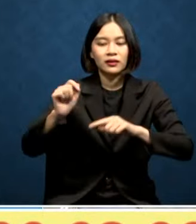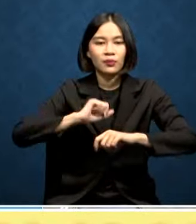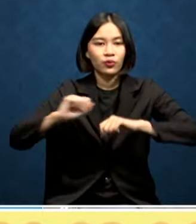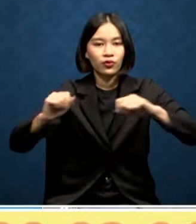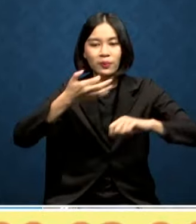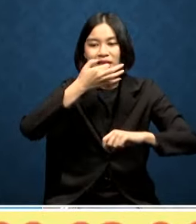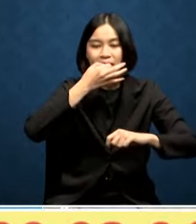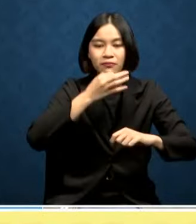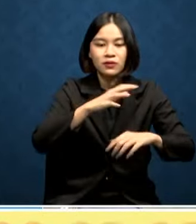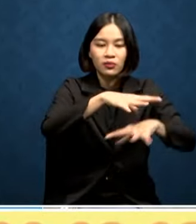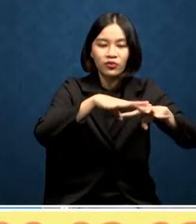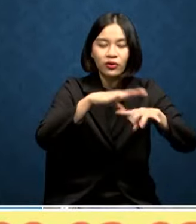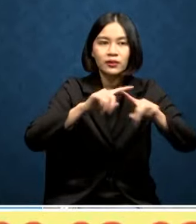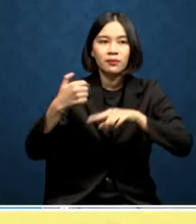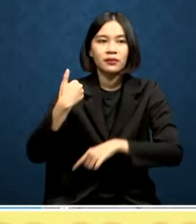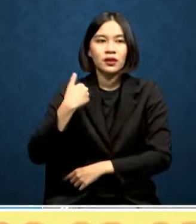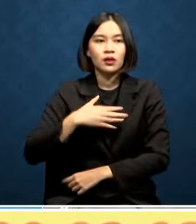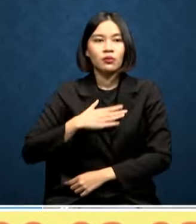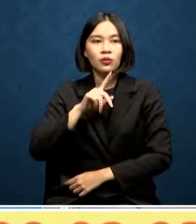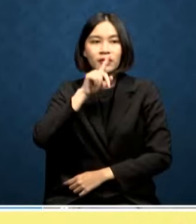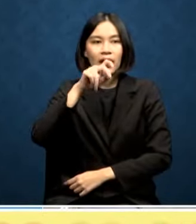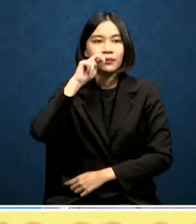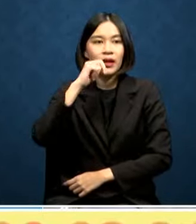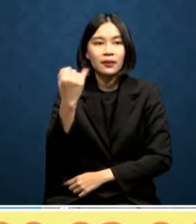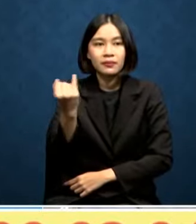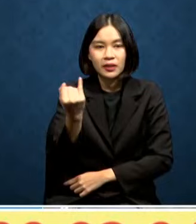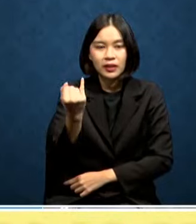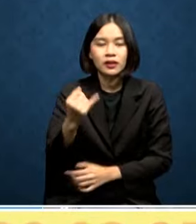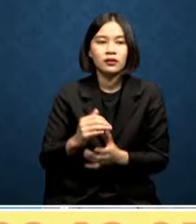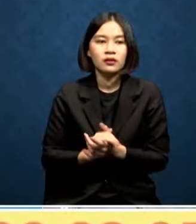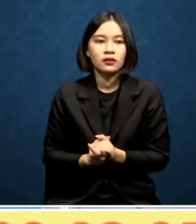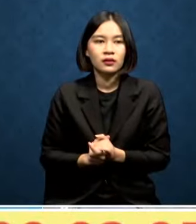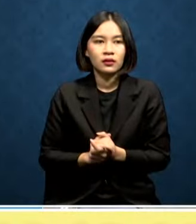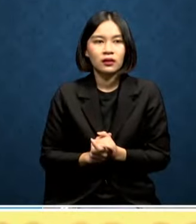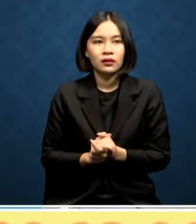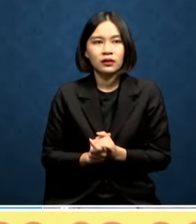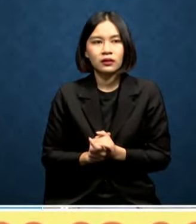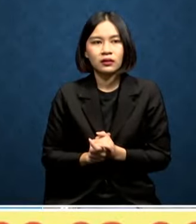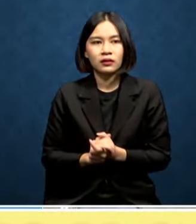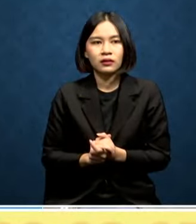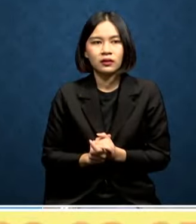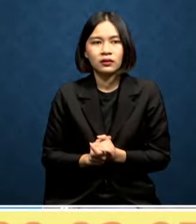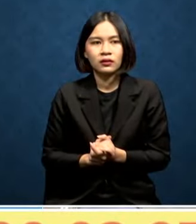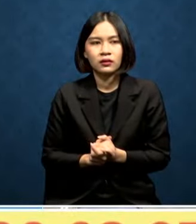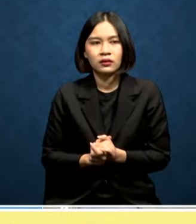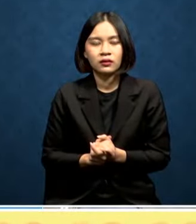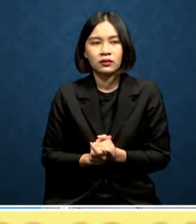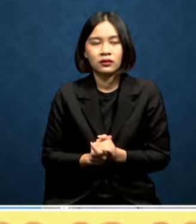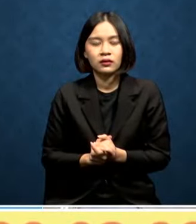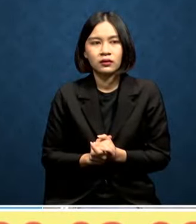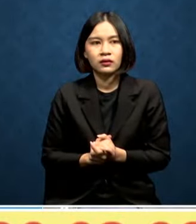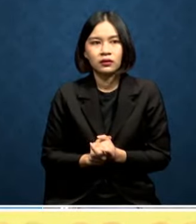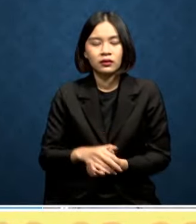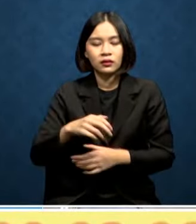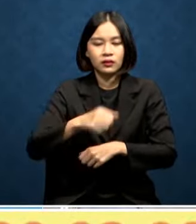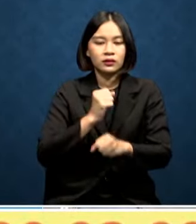เเกลือผมถามว่าน้ำเสียนะครับน้ำที่เกิดจากการอ่า